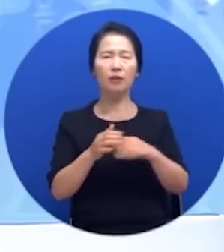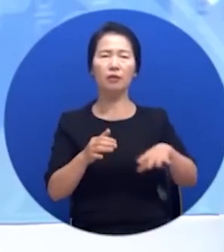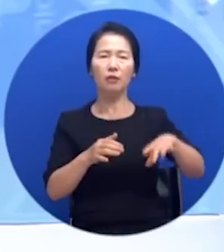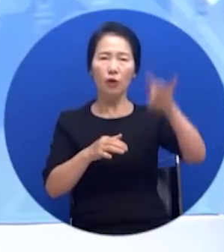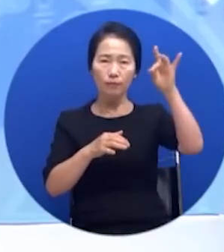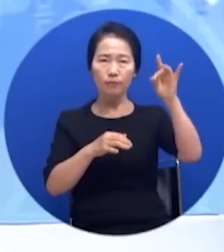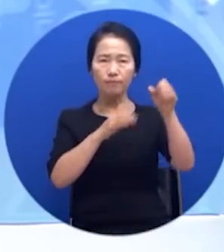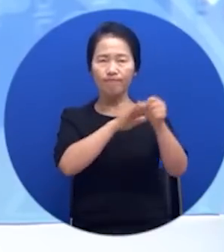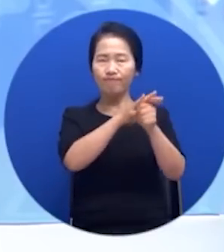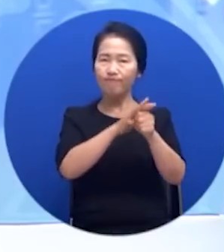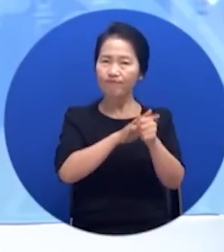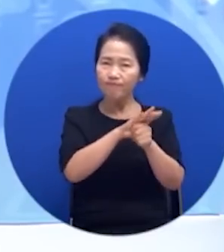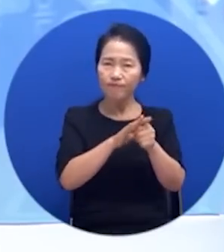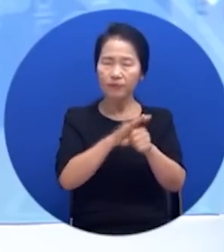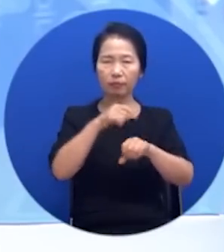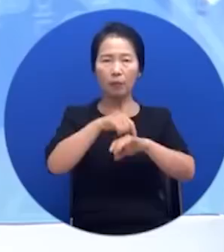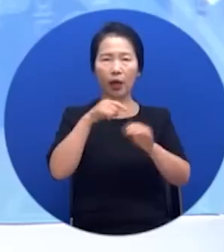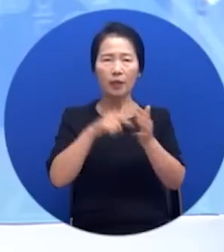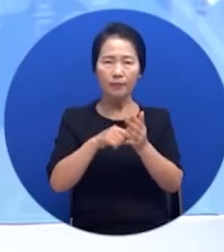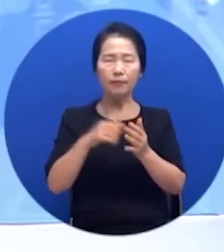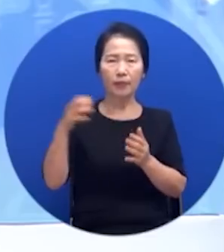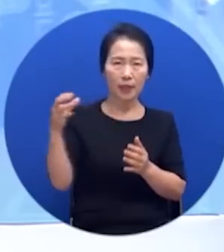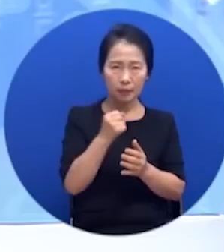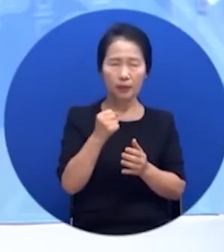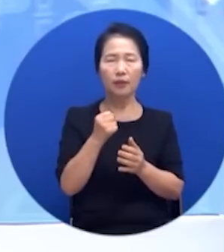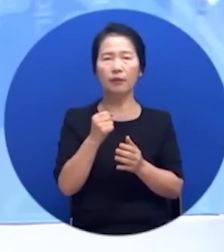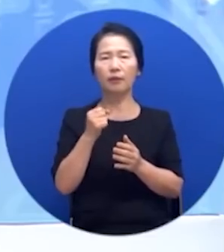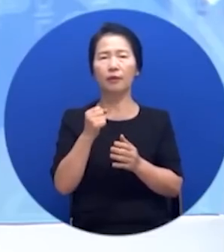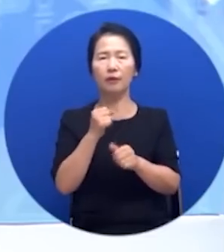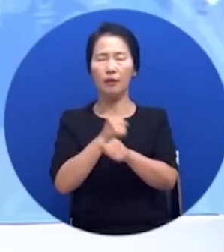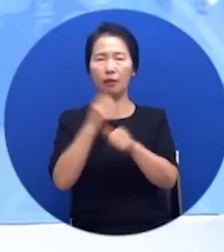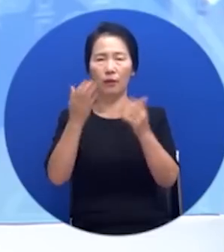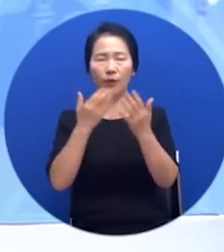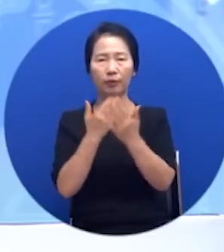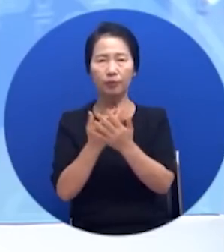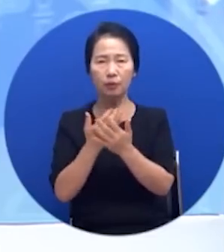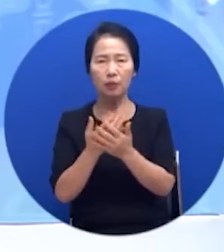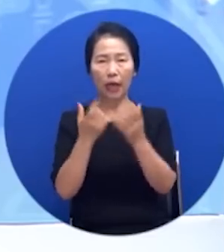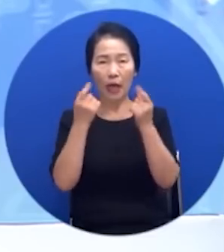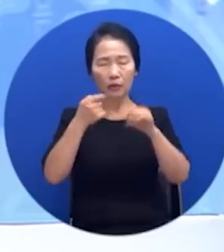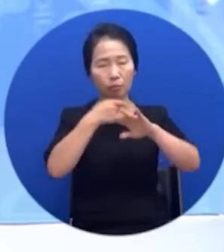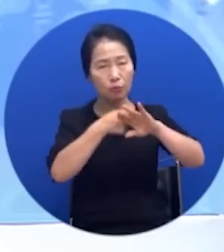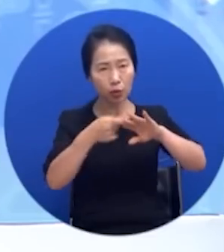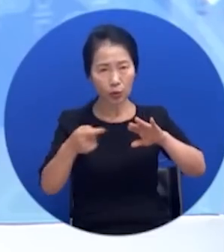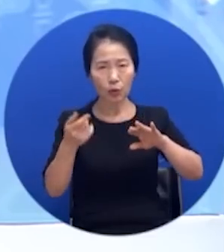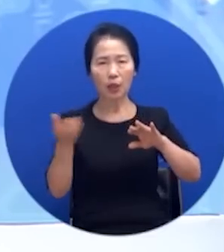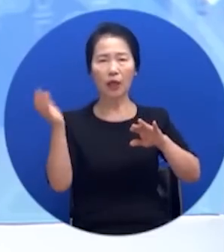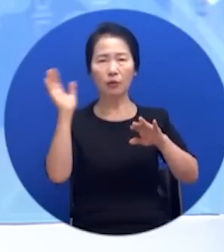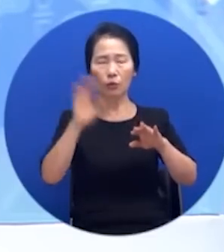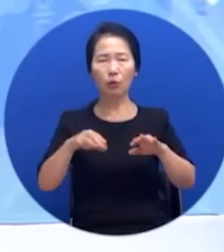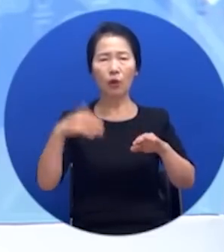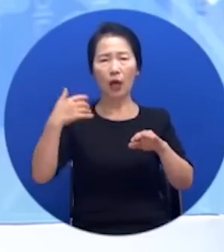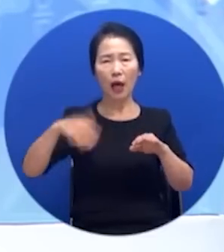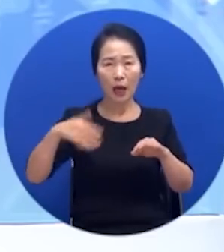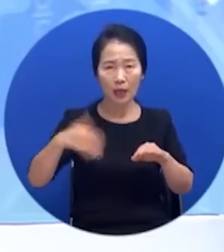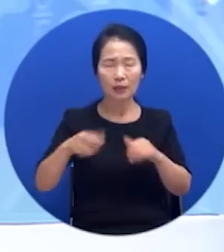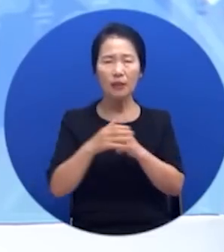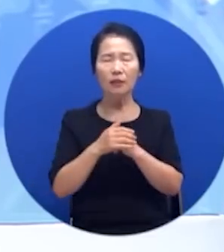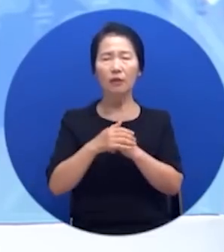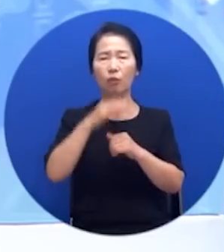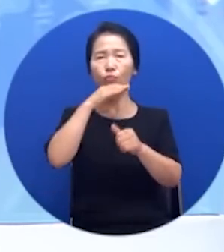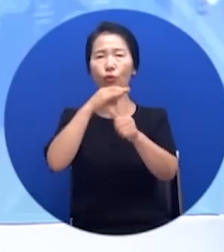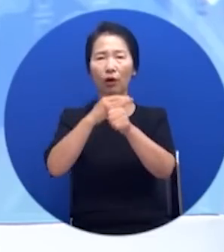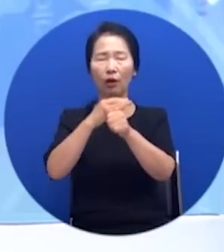사랑의 마음으로 돌아가게 하옵소서. 같은 민족임에도 불구하고 아직까지 북녘당은 십자가